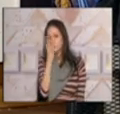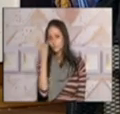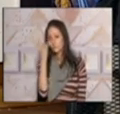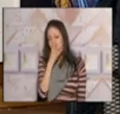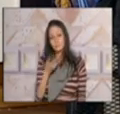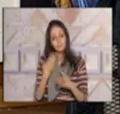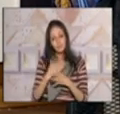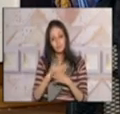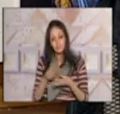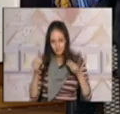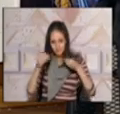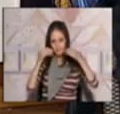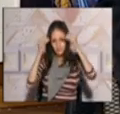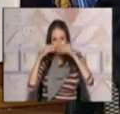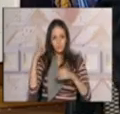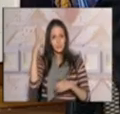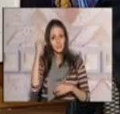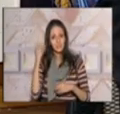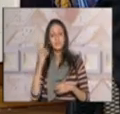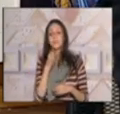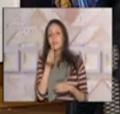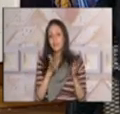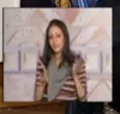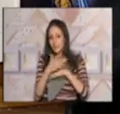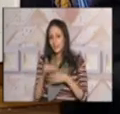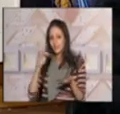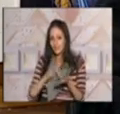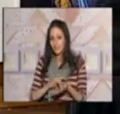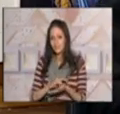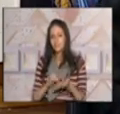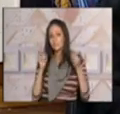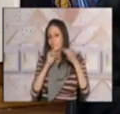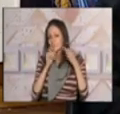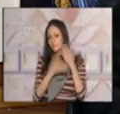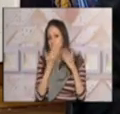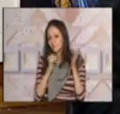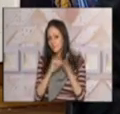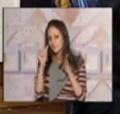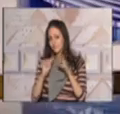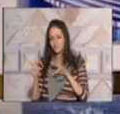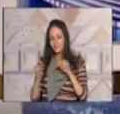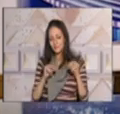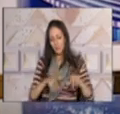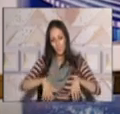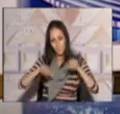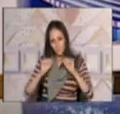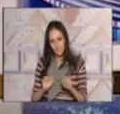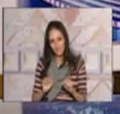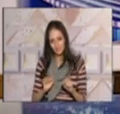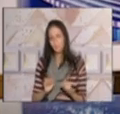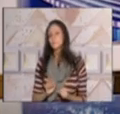جائزه ثالثه او جائزه جديده تشمل مكاتب الاحوال المدنيه ووحدات المرور. مظبوط، ده الحقيقه يعني في